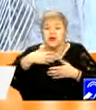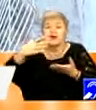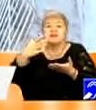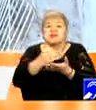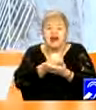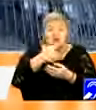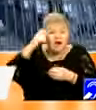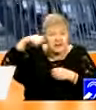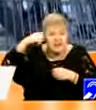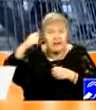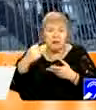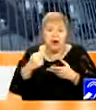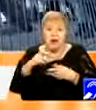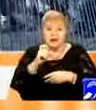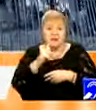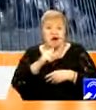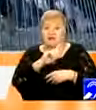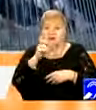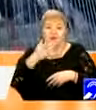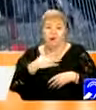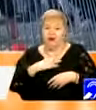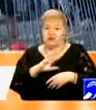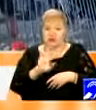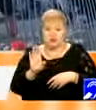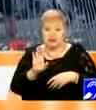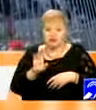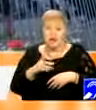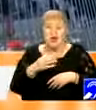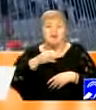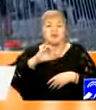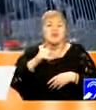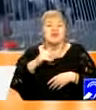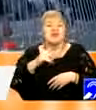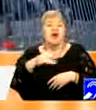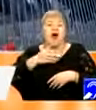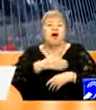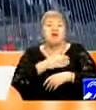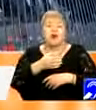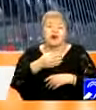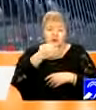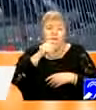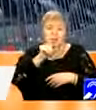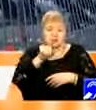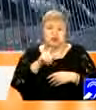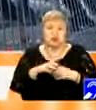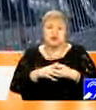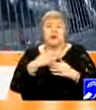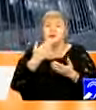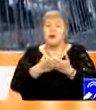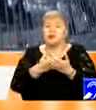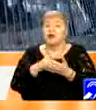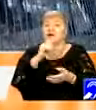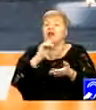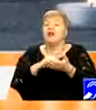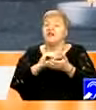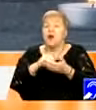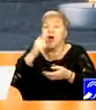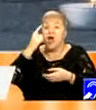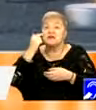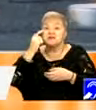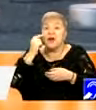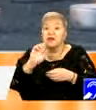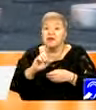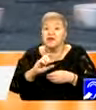respectivele imagini. Iată că nu s-a întâmplat acest lucru, susține avocatul și de aceea este nevoie de o expertiză